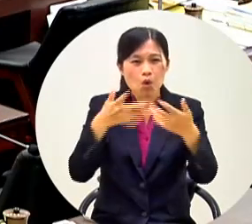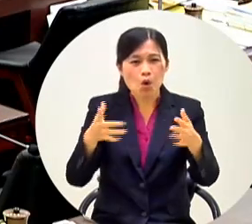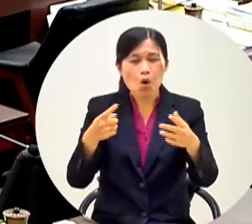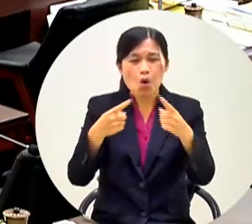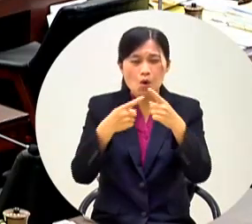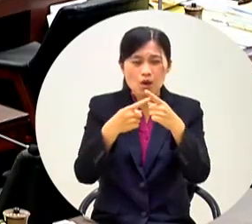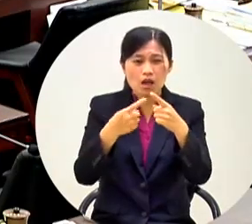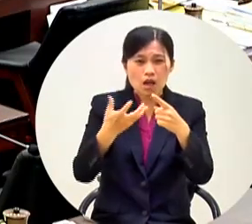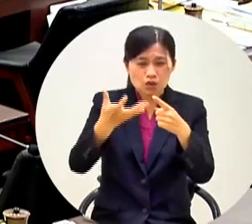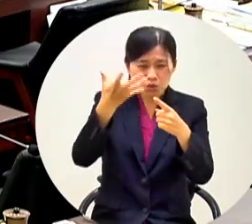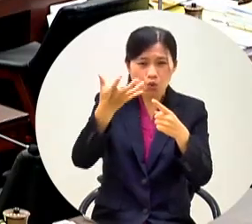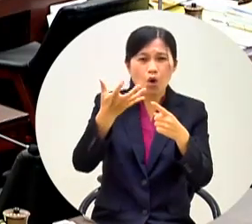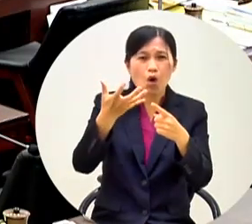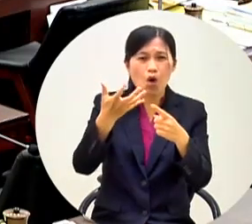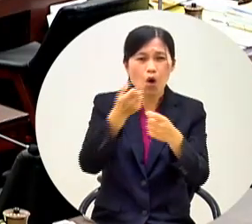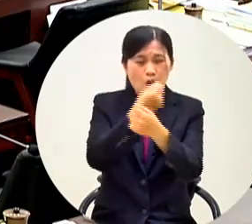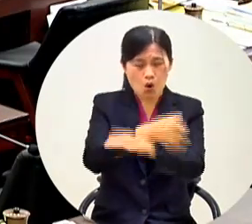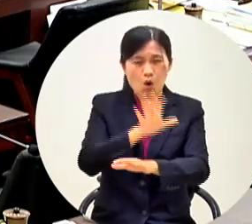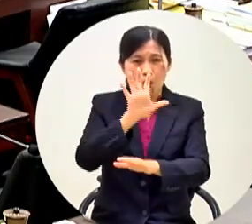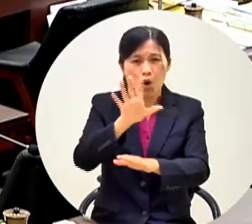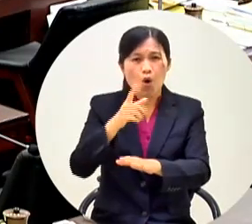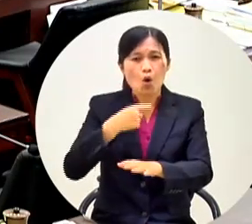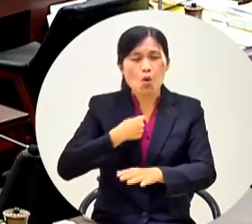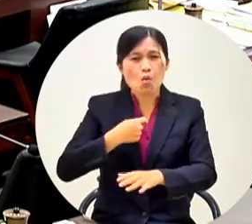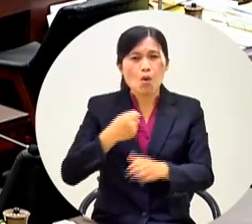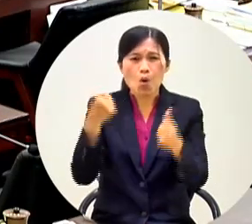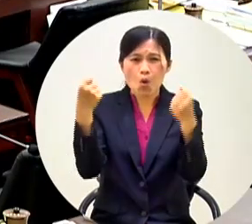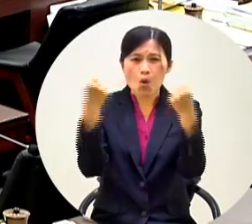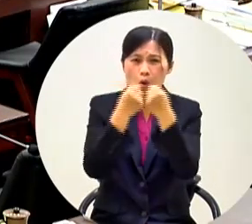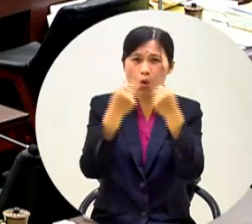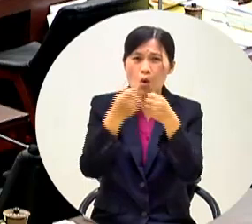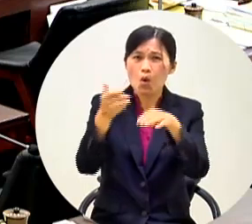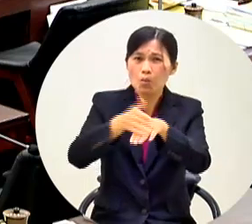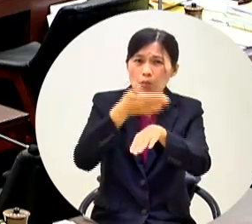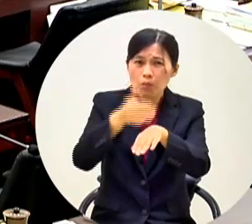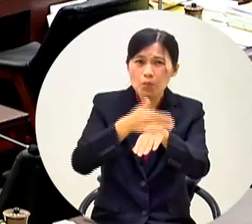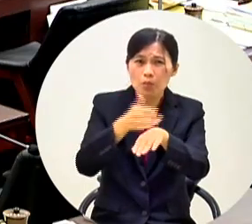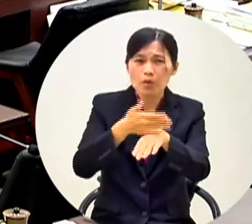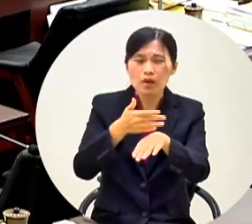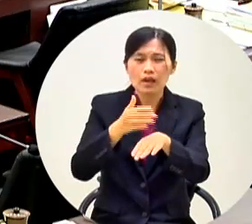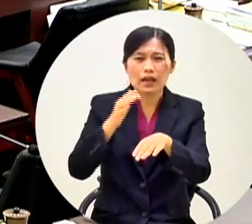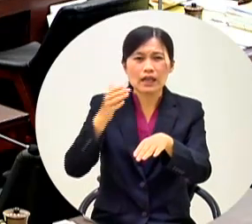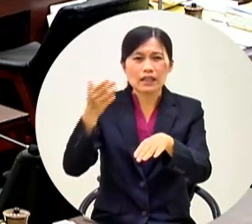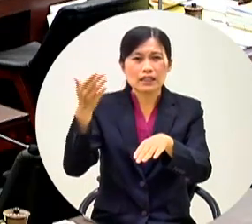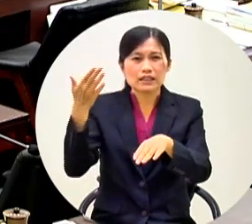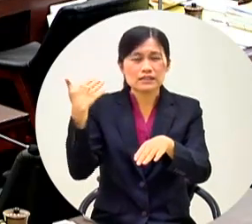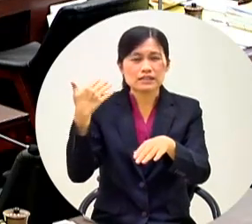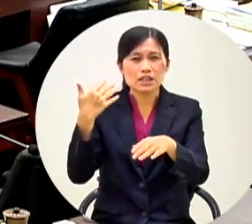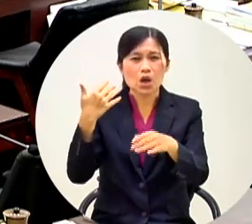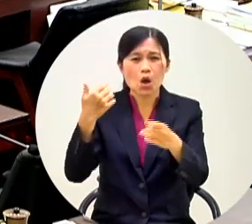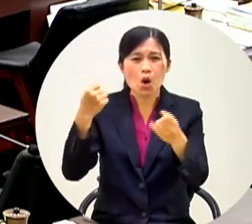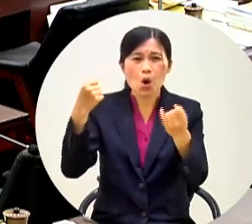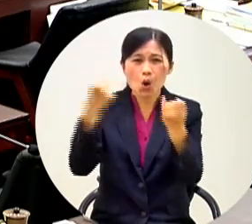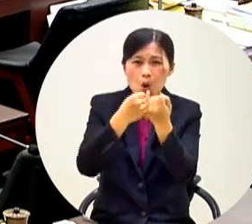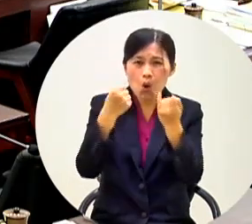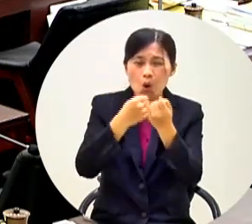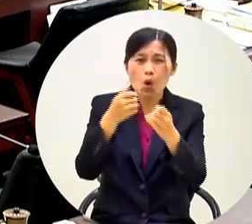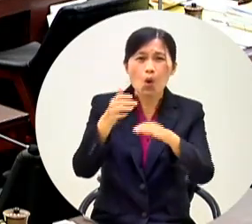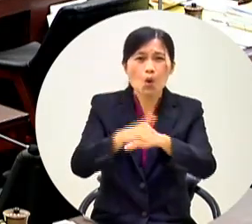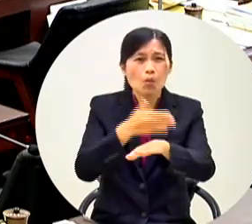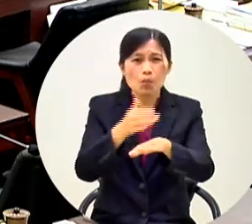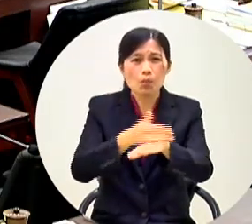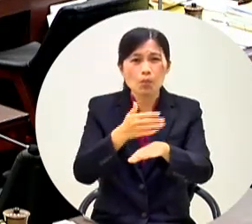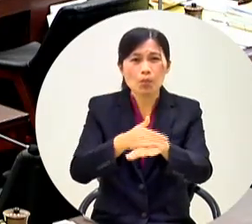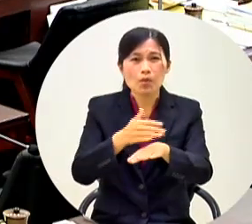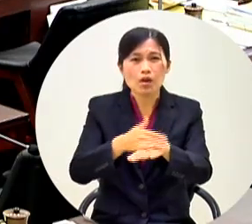使用暴力攻击国民党女性的方式来取得执政的预算，我们